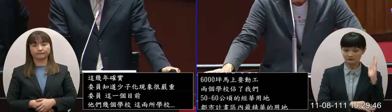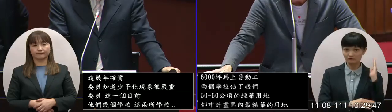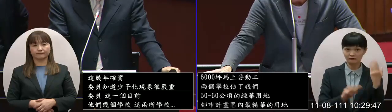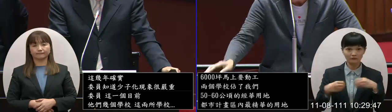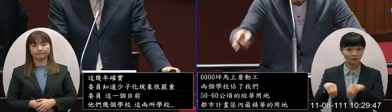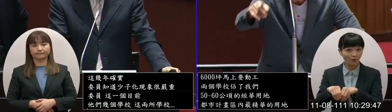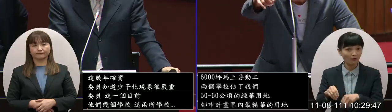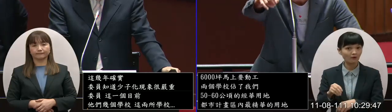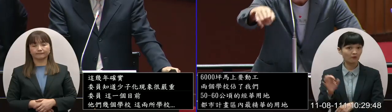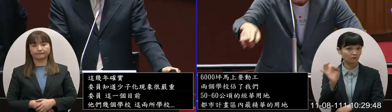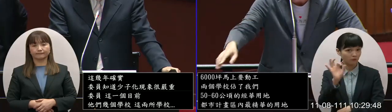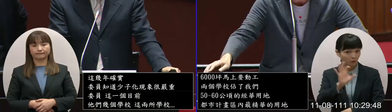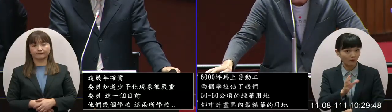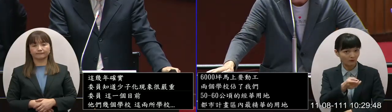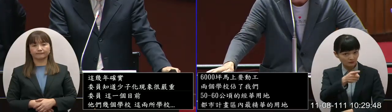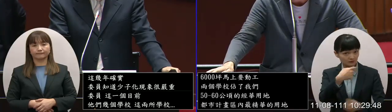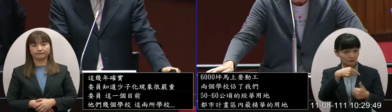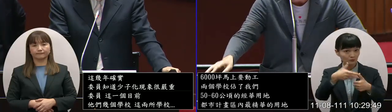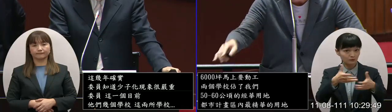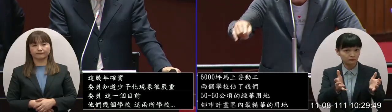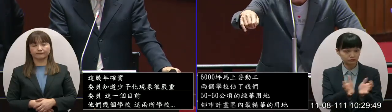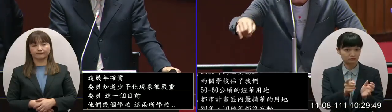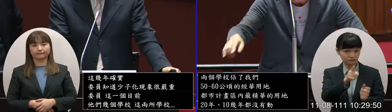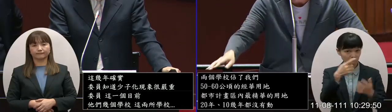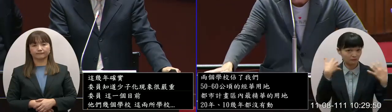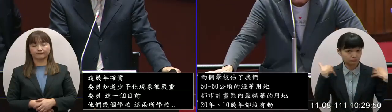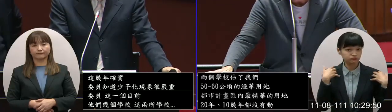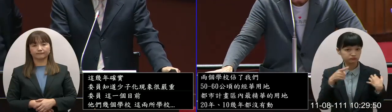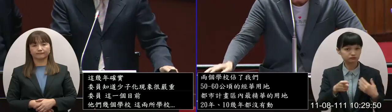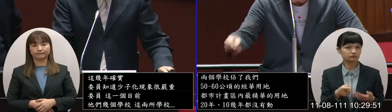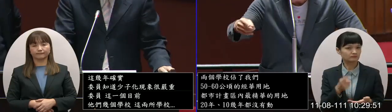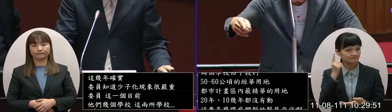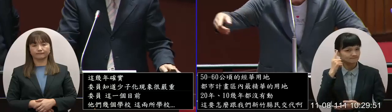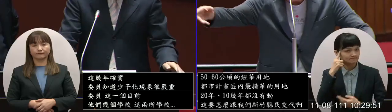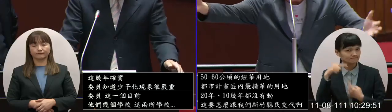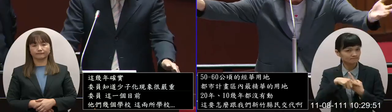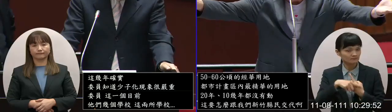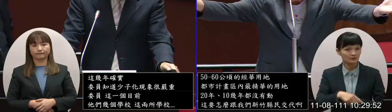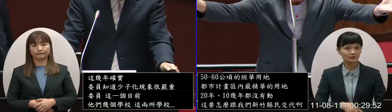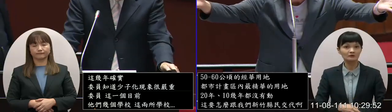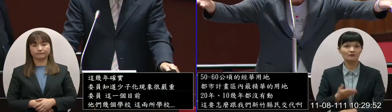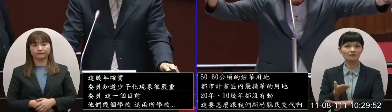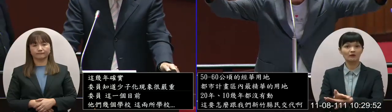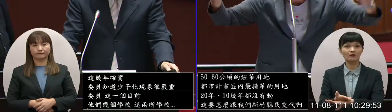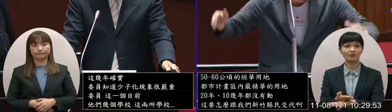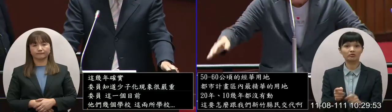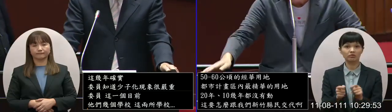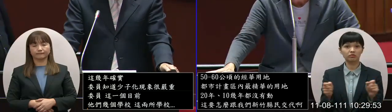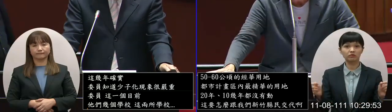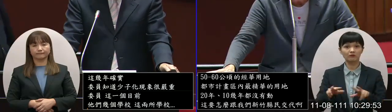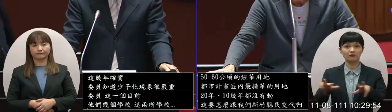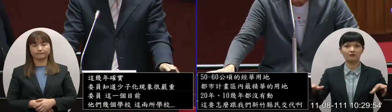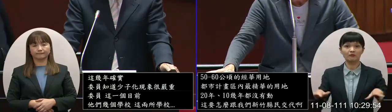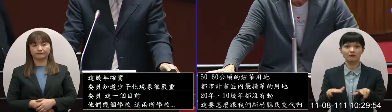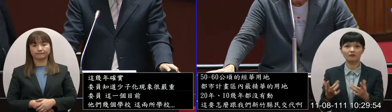给他们呢。啊，你教育部吼主管机关，你要处理啦。总不能一直放下去啊！荒烟蔓草